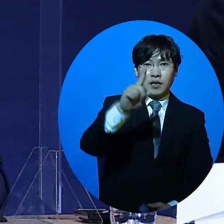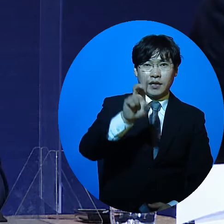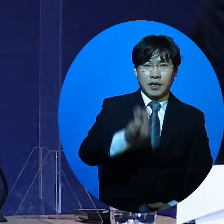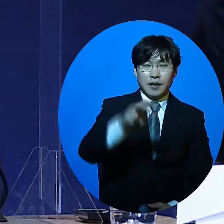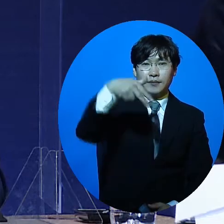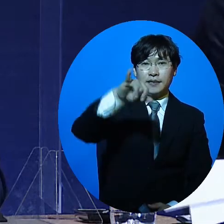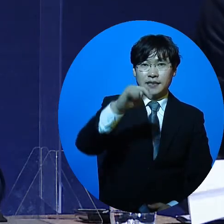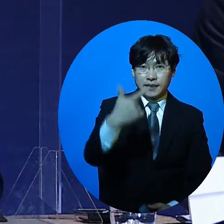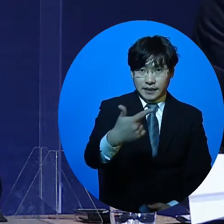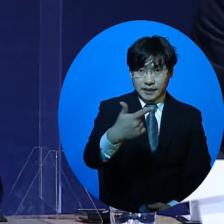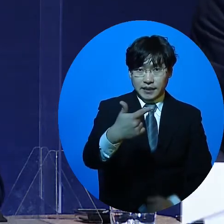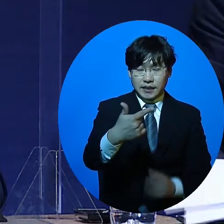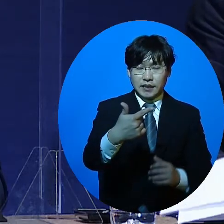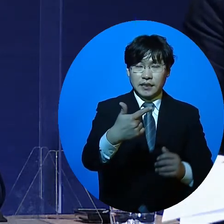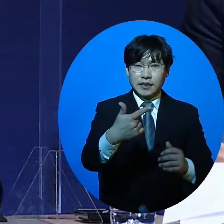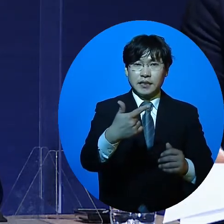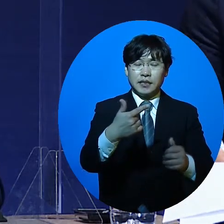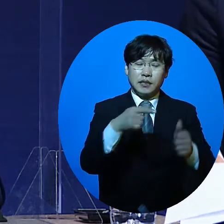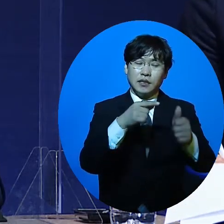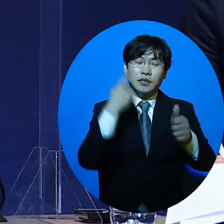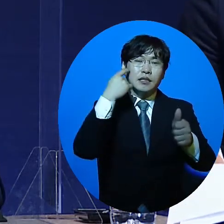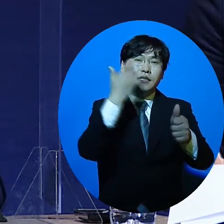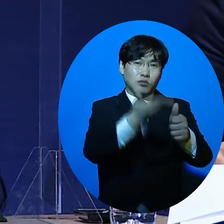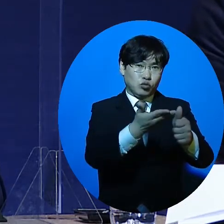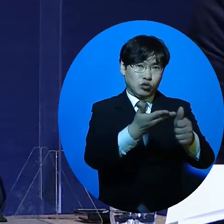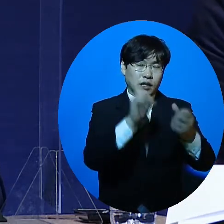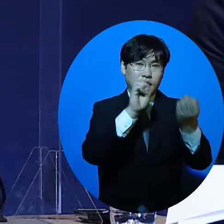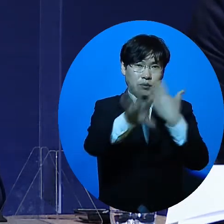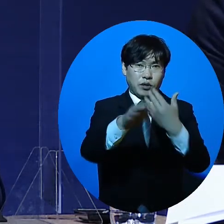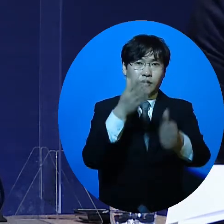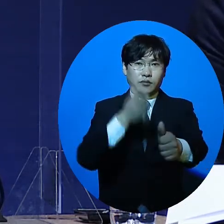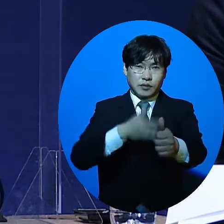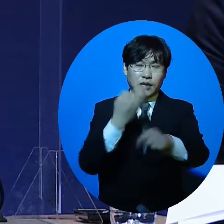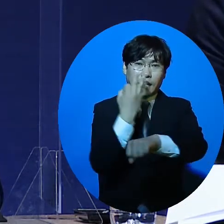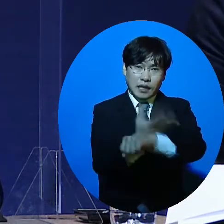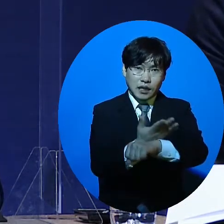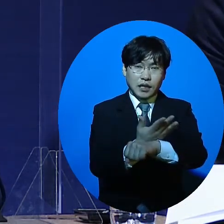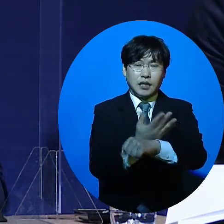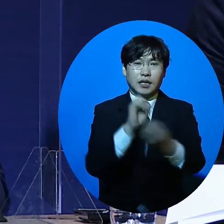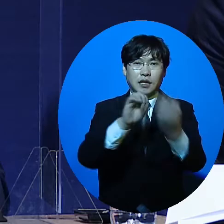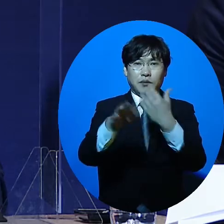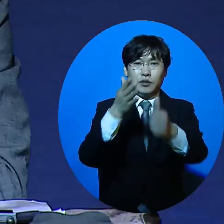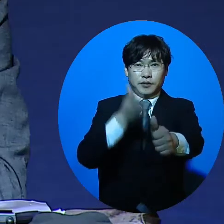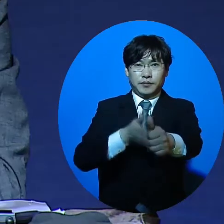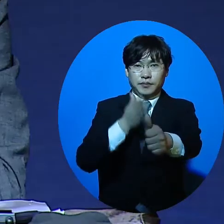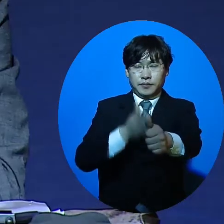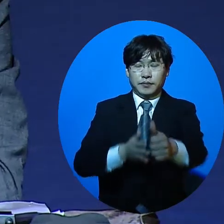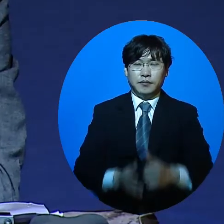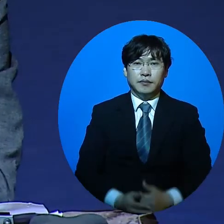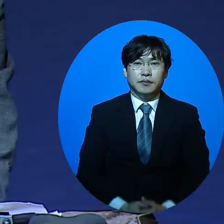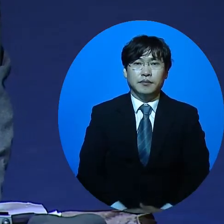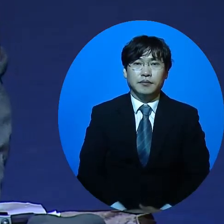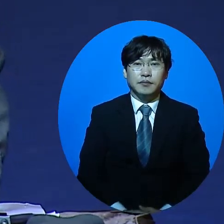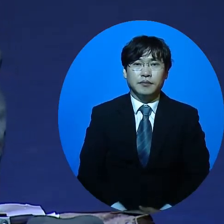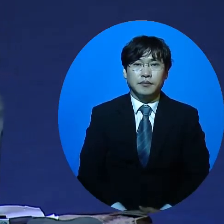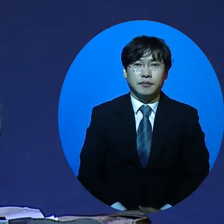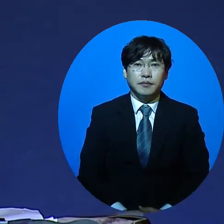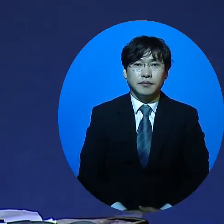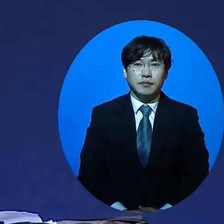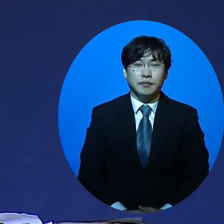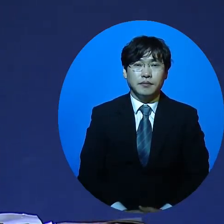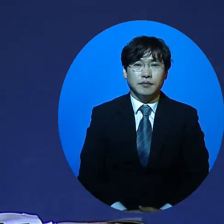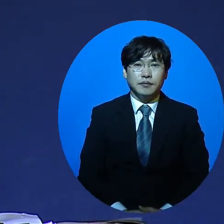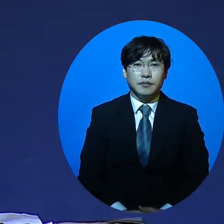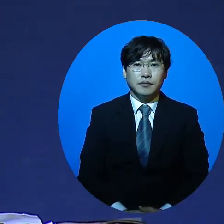장학관님께 드린 그 질문에 대해서 답변 간단하게 부탁드리겠습니다. 박사님 다시 한번